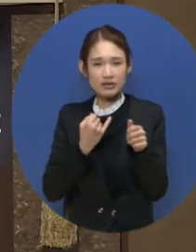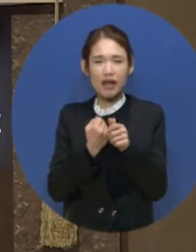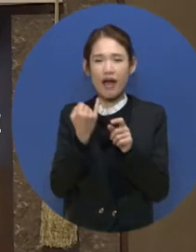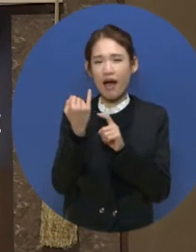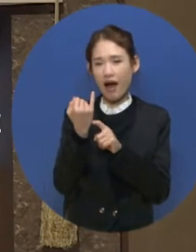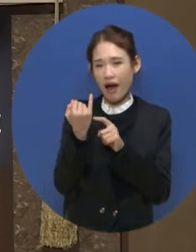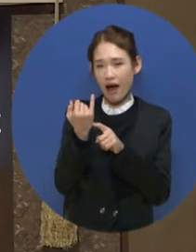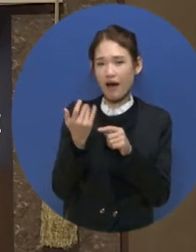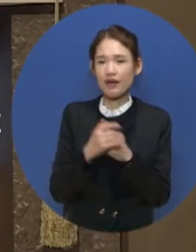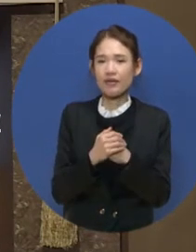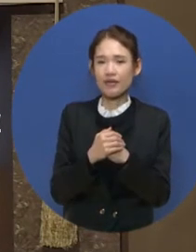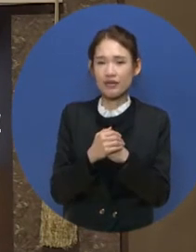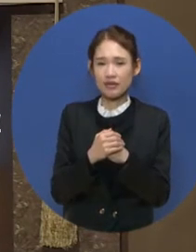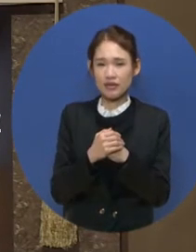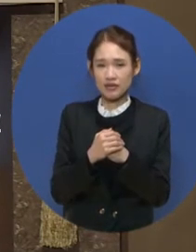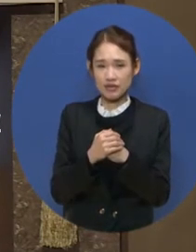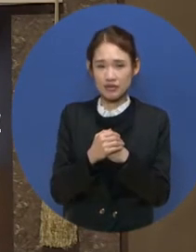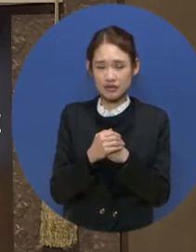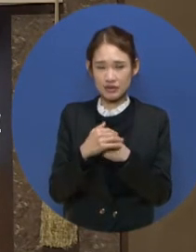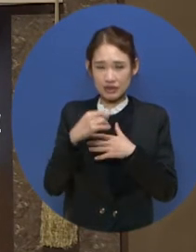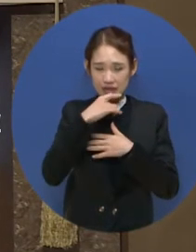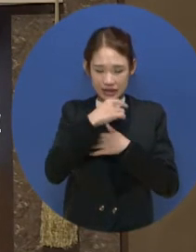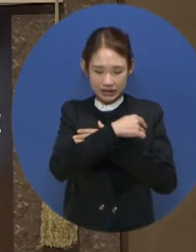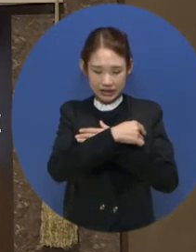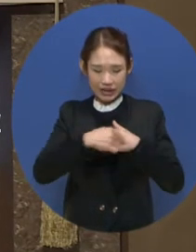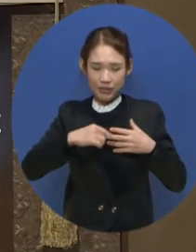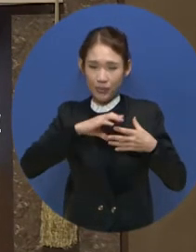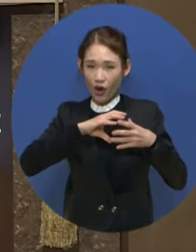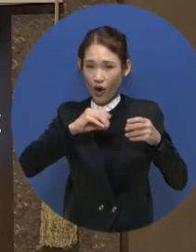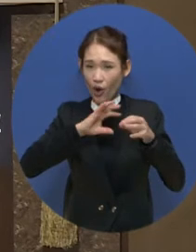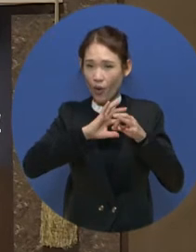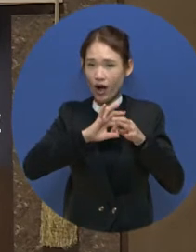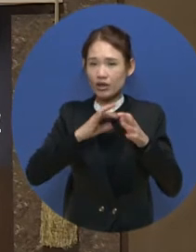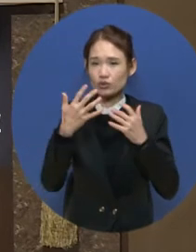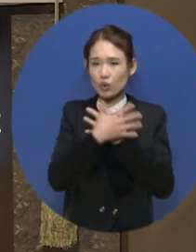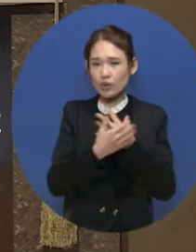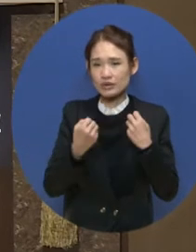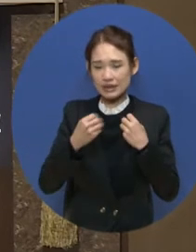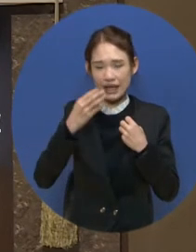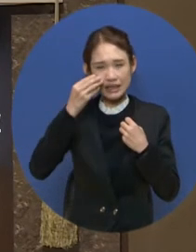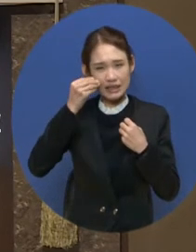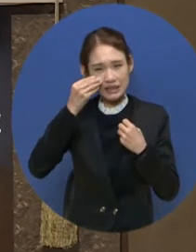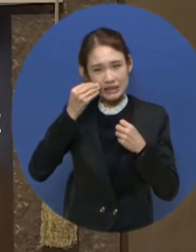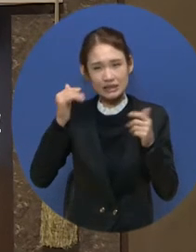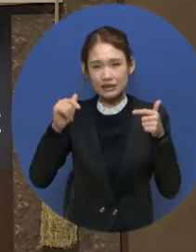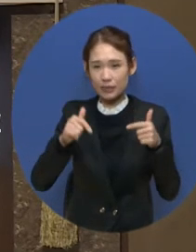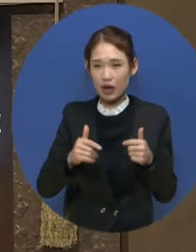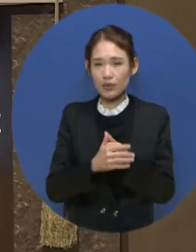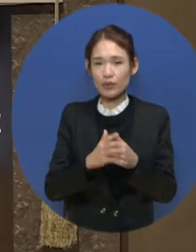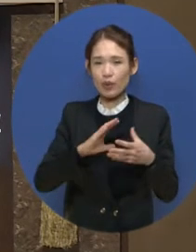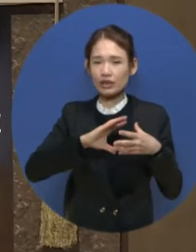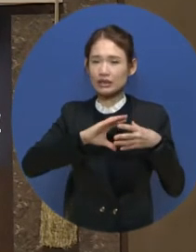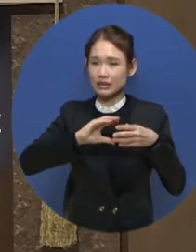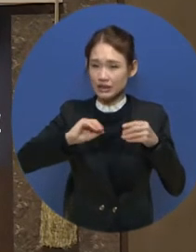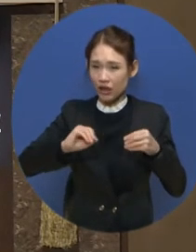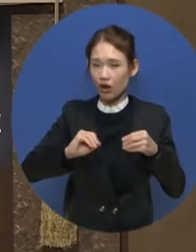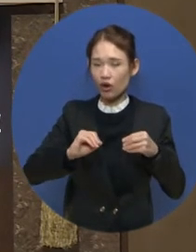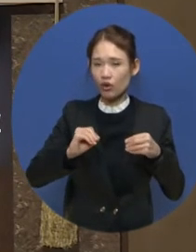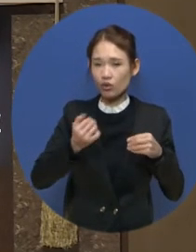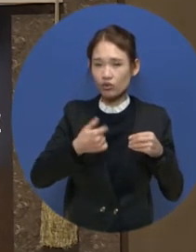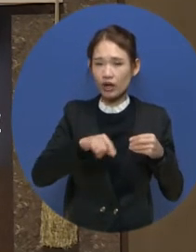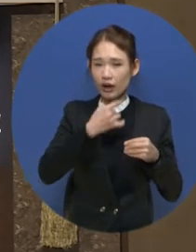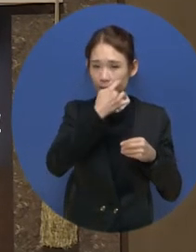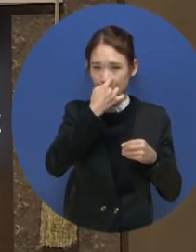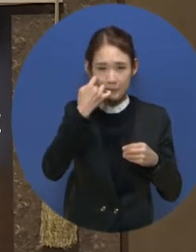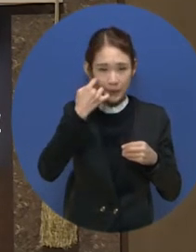이렇게 여러가지 뭐 심혈관계 통 이라든지 또 이렇게 그런 체지방이 라든지 근력 이런 거를 체크할 수 있는 그런